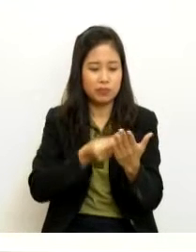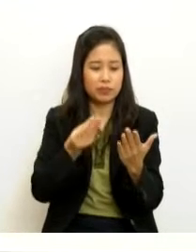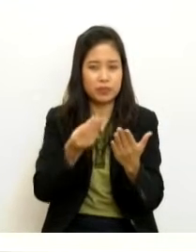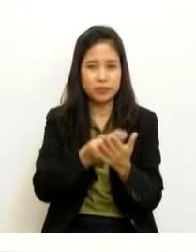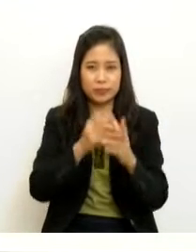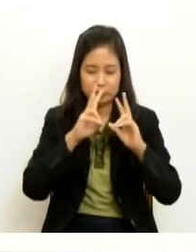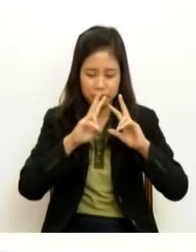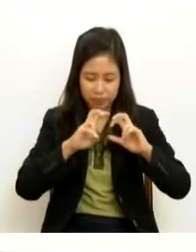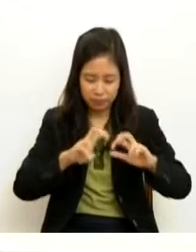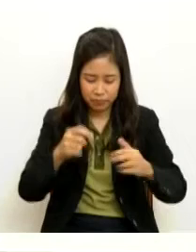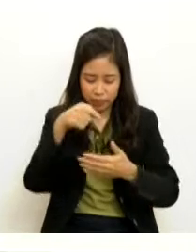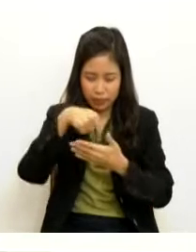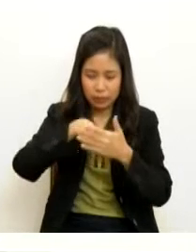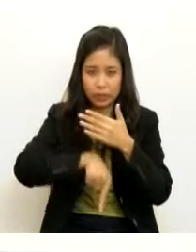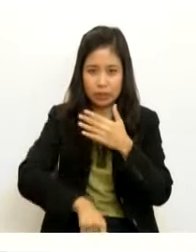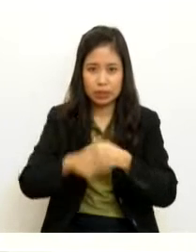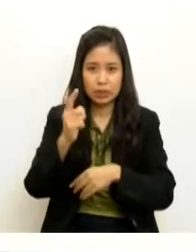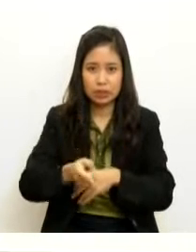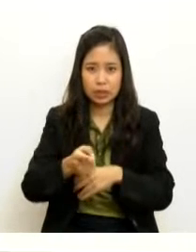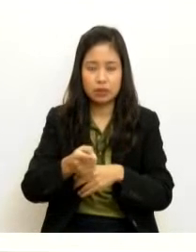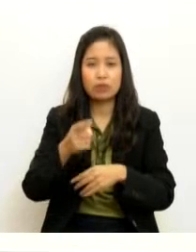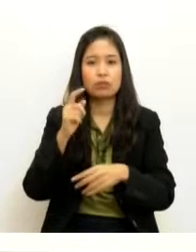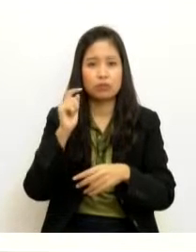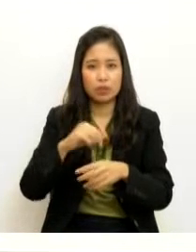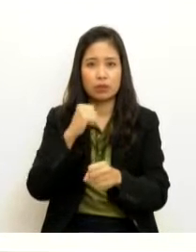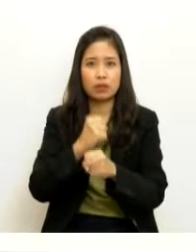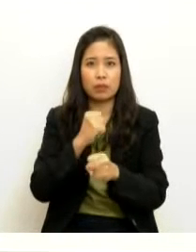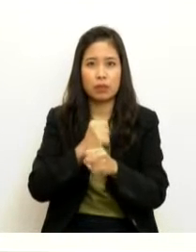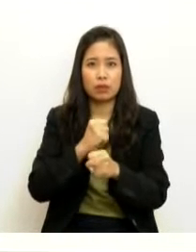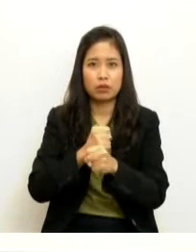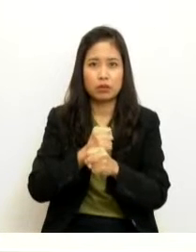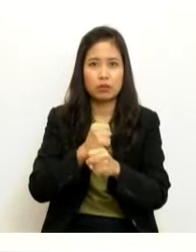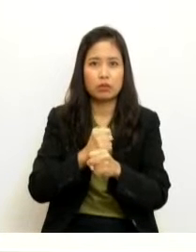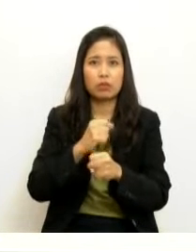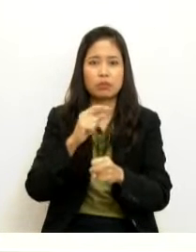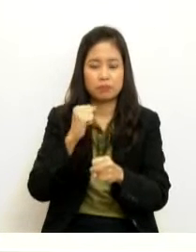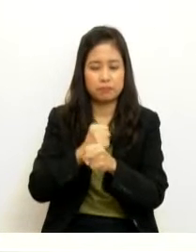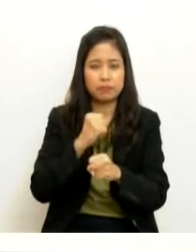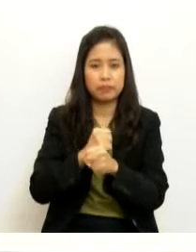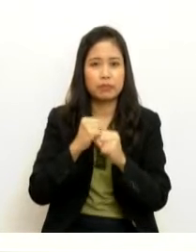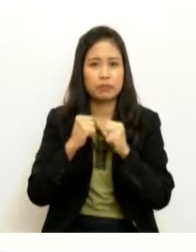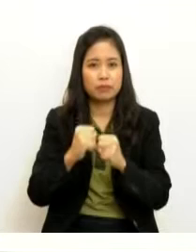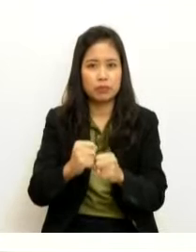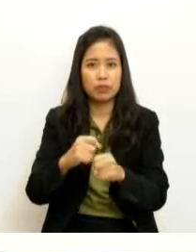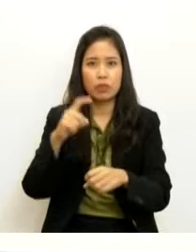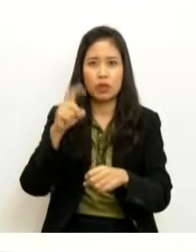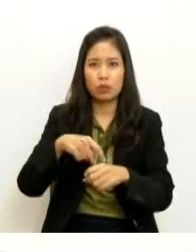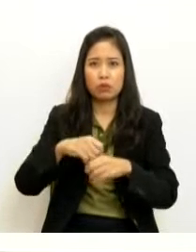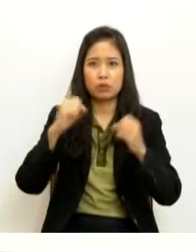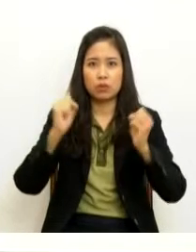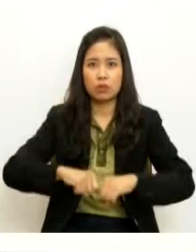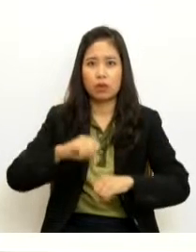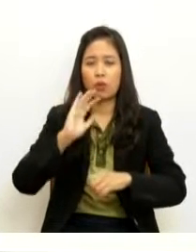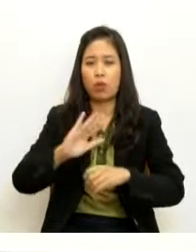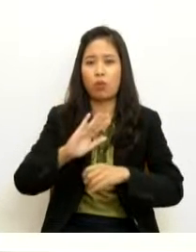อย่างจริงจังนะครับเพราะนั้นต้องเป็นภารกิจที่ผมคิดว่าเป็นภารกิจที่ท้าทายศักยภาพและความสามารถของท่านผู้อำนวยการเข